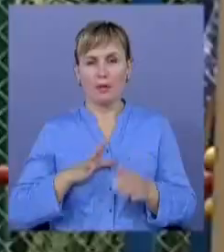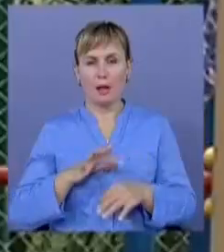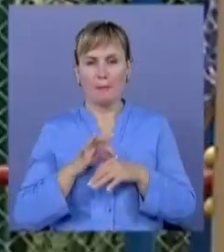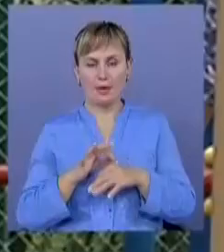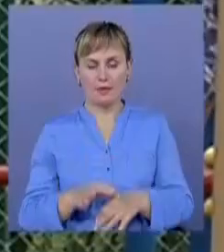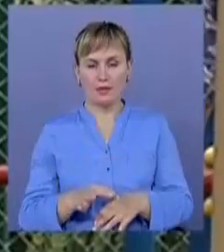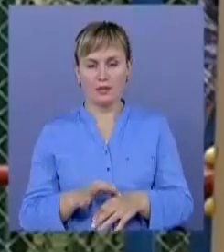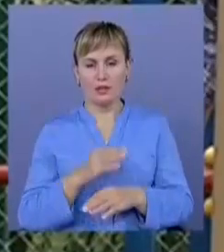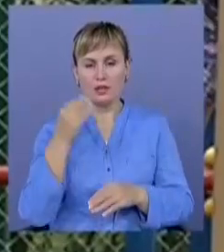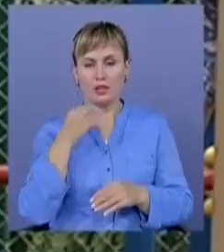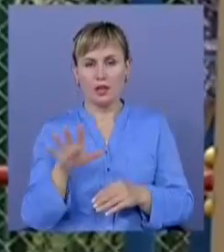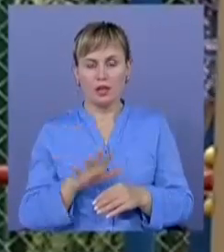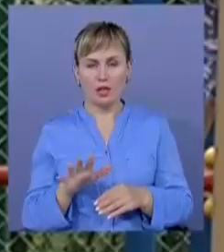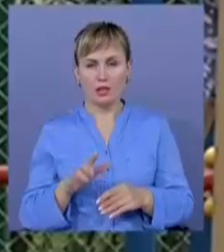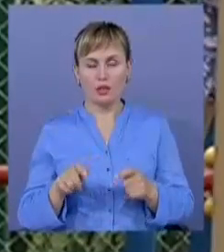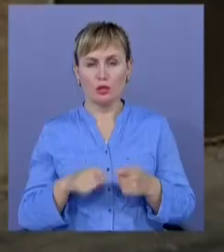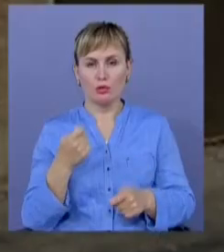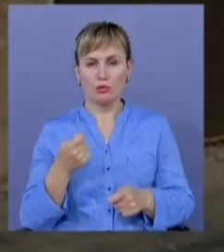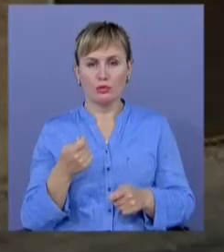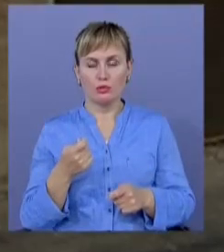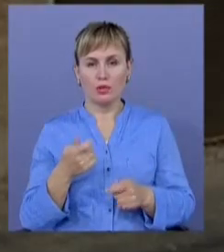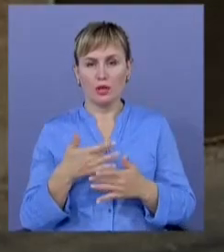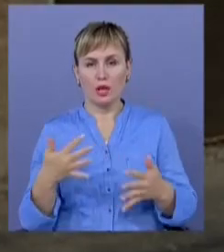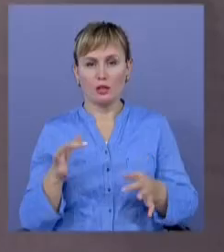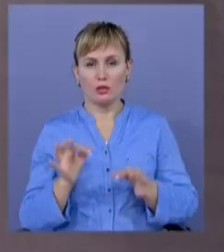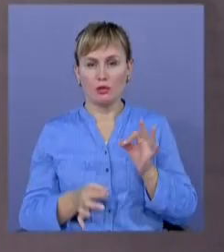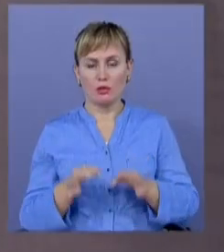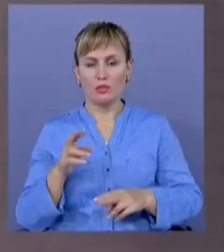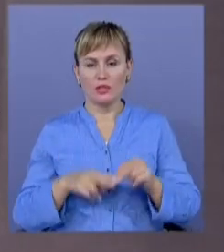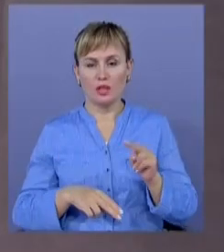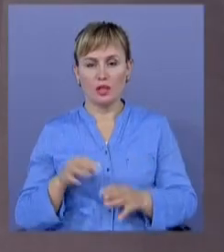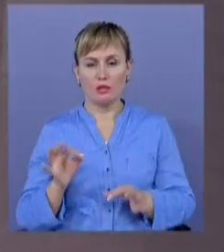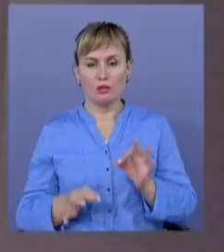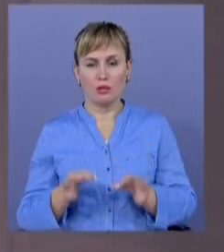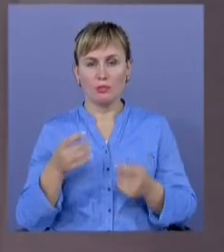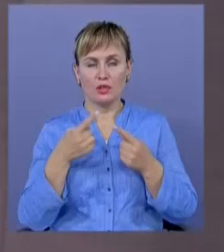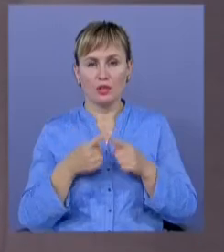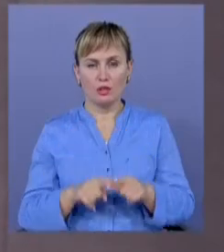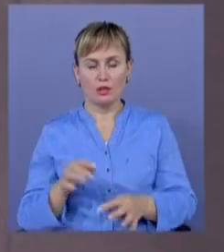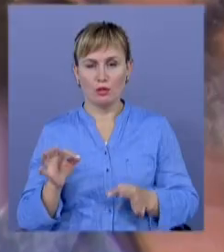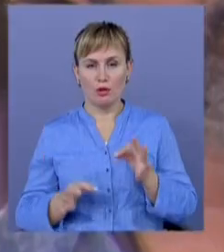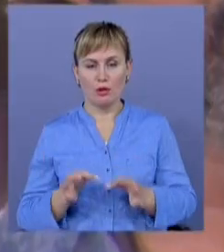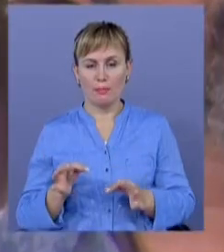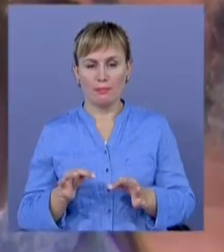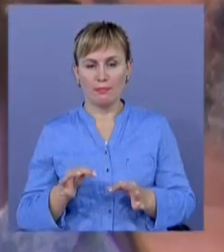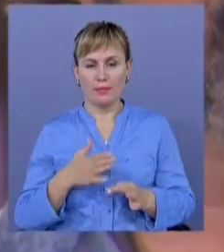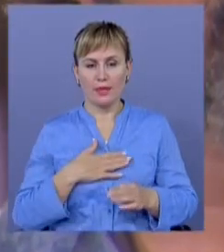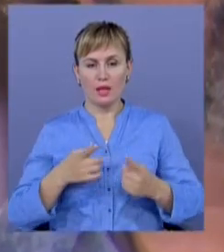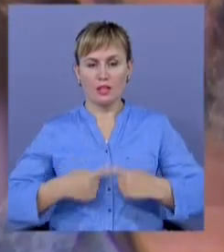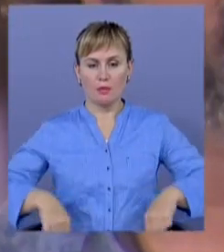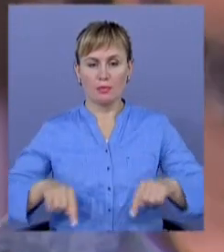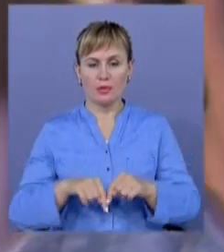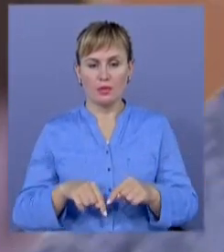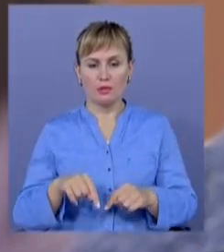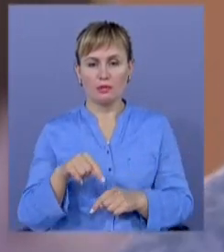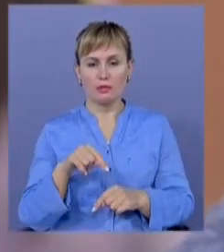проведены некачественно, с нарушением санитарных норм, строительных норм, технологических норм. Наш подрядчик